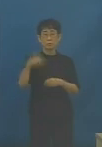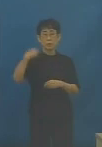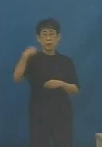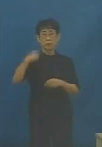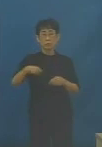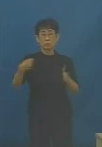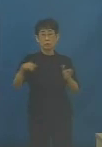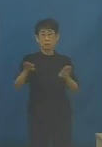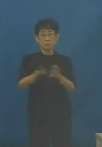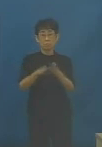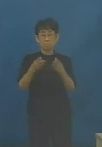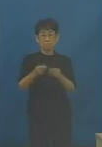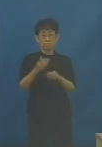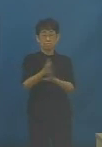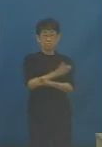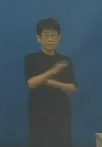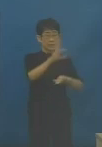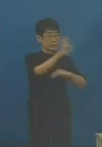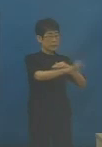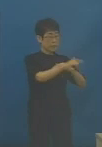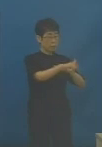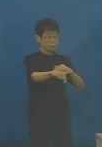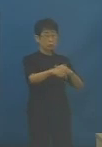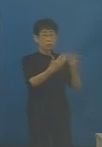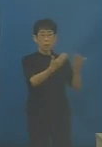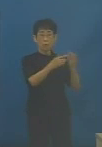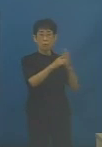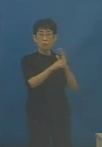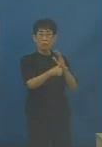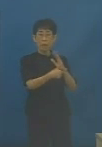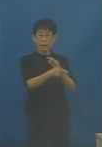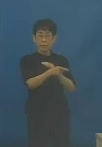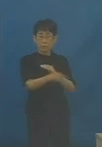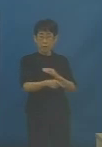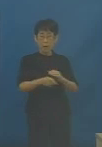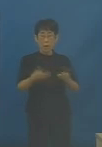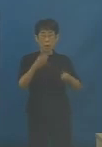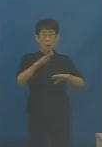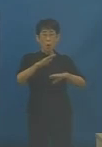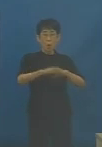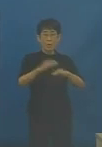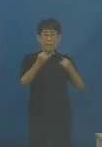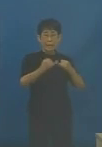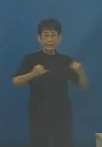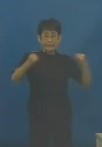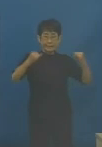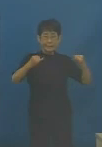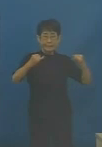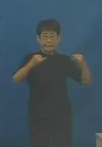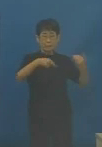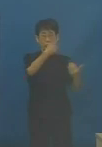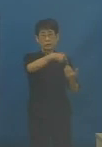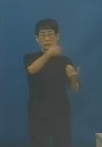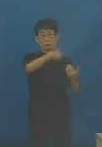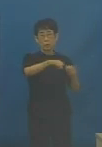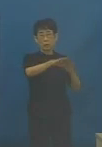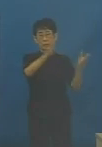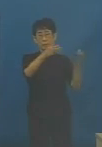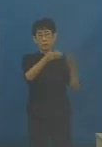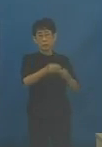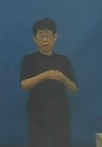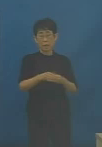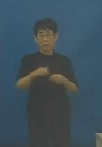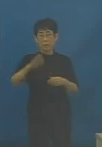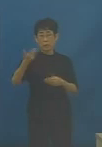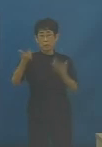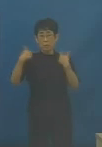て西部の学校ではオンライン授業が始まりました。で一方で日々の感染者数は先